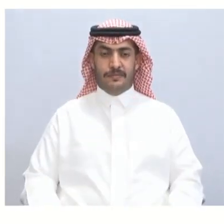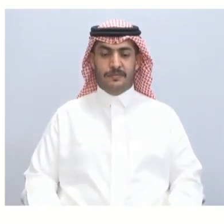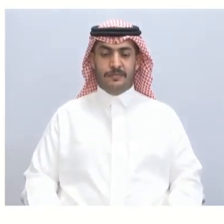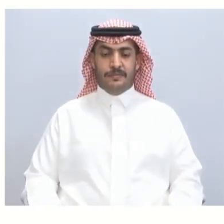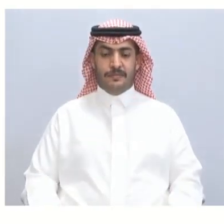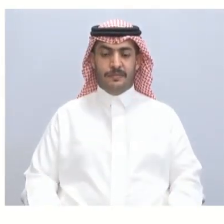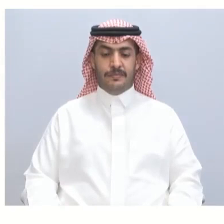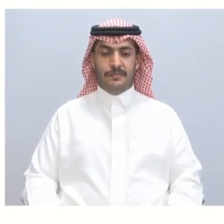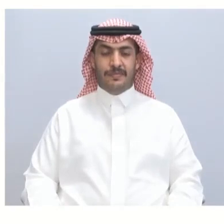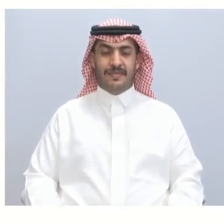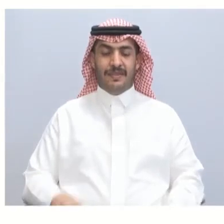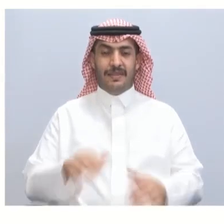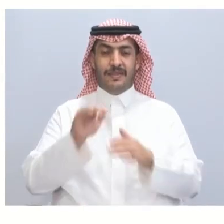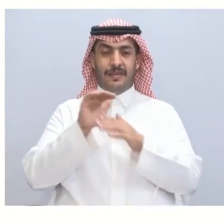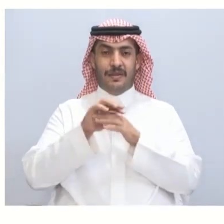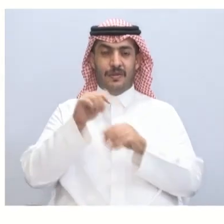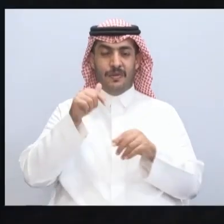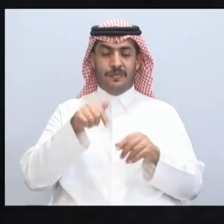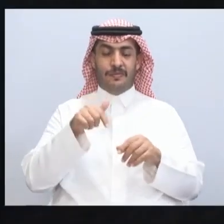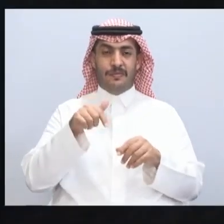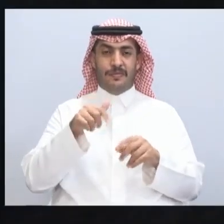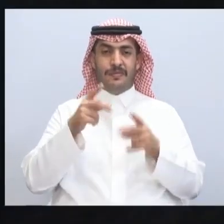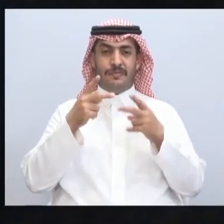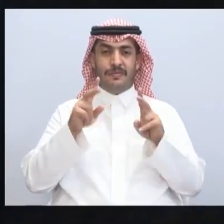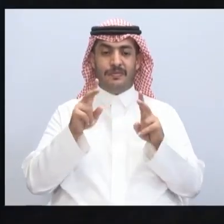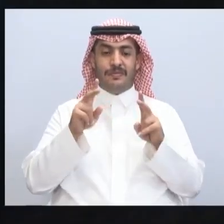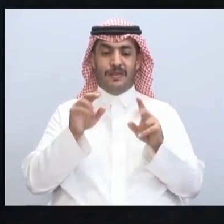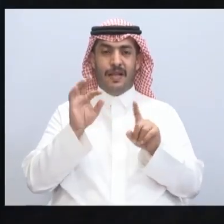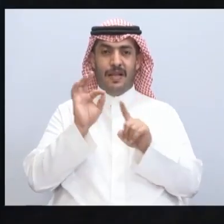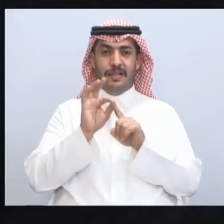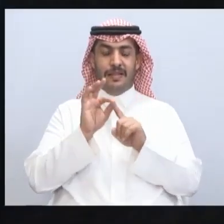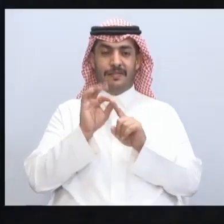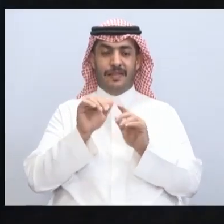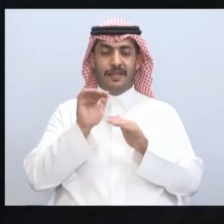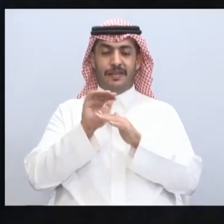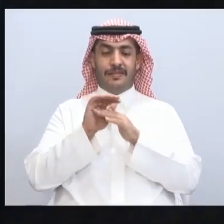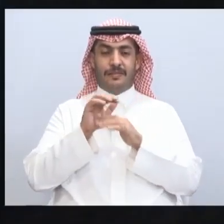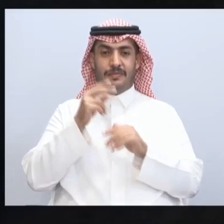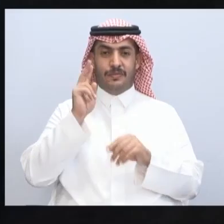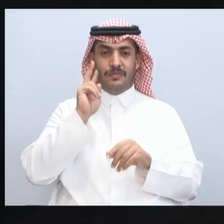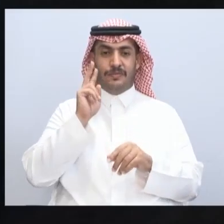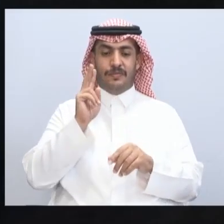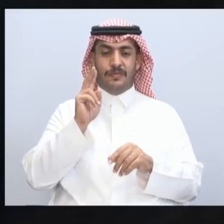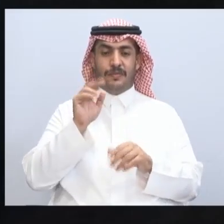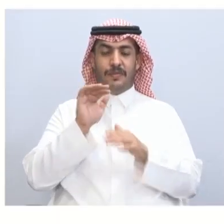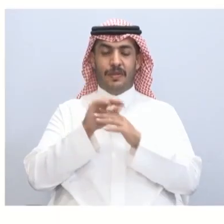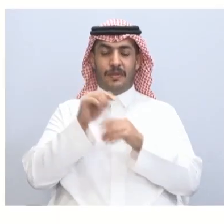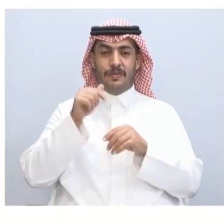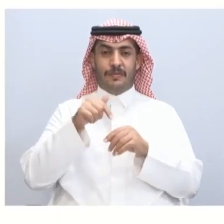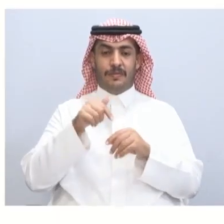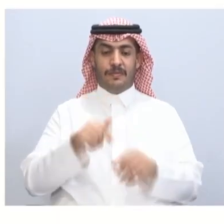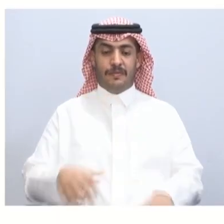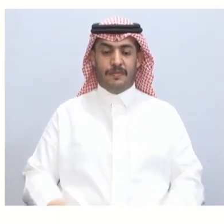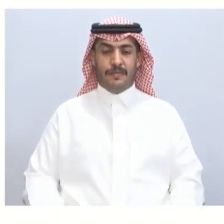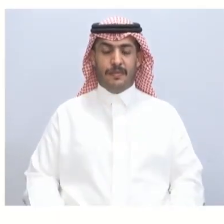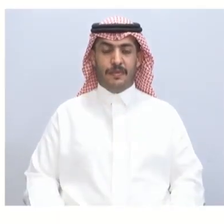الصراع نبدا درسنا لهذا اليوم نبدا باهداف درسنا لهذا اليوم اهداف درسنا لهذا